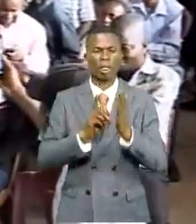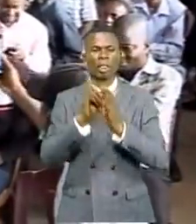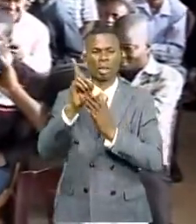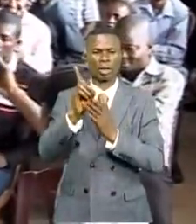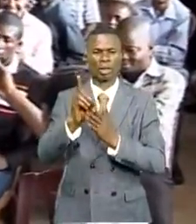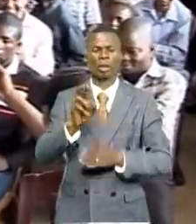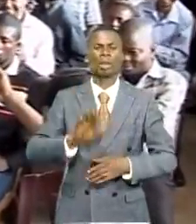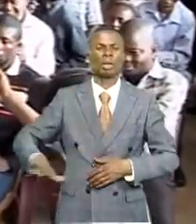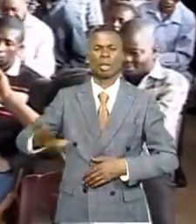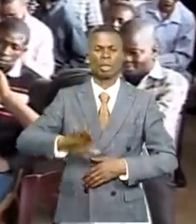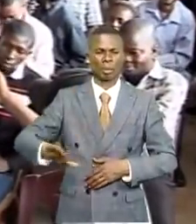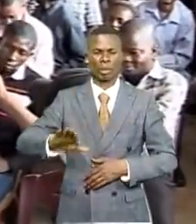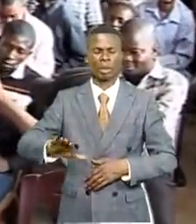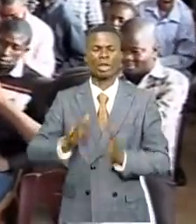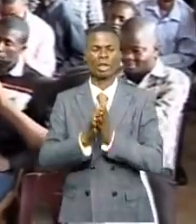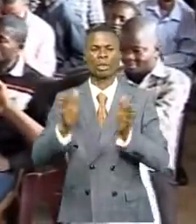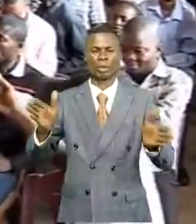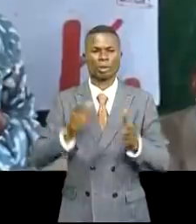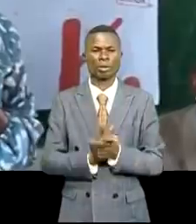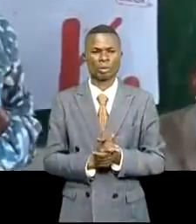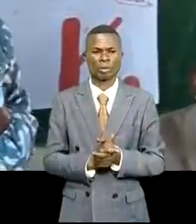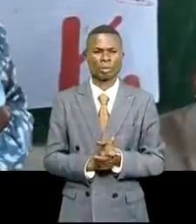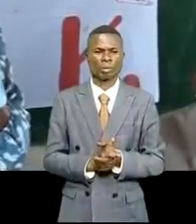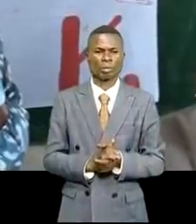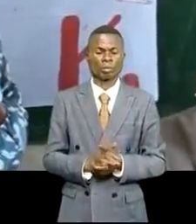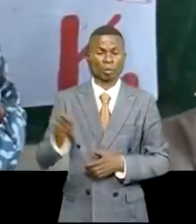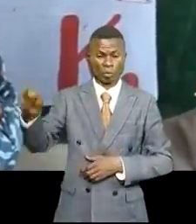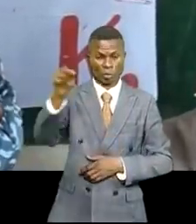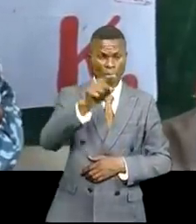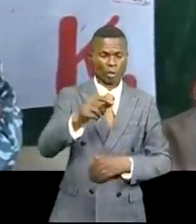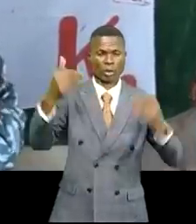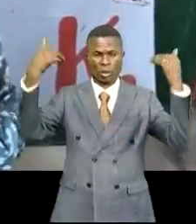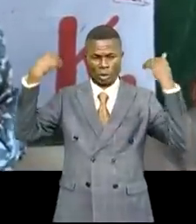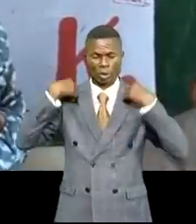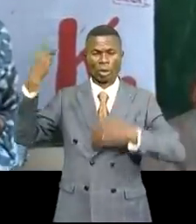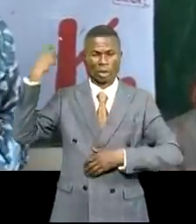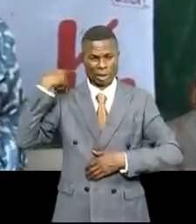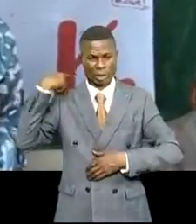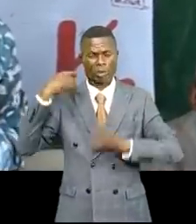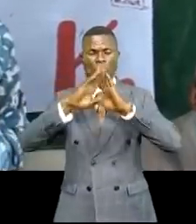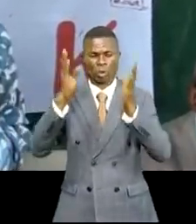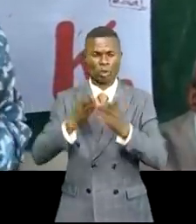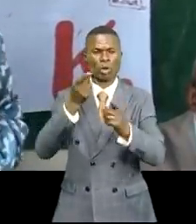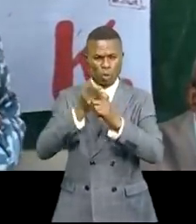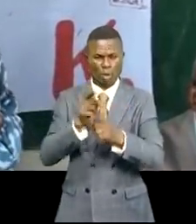la République démocratique du Congo. J'aimerais que parmi vous qui êtes des dirigeants, des députés et tout ça, ça se prépare